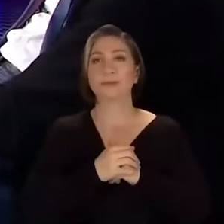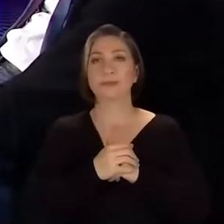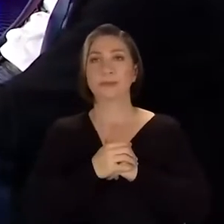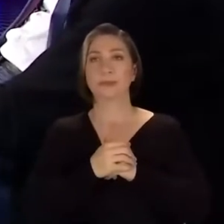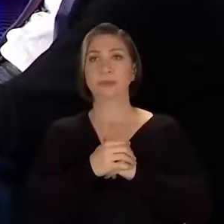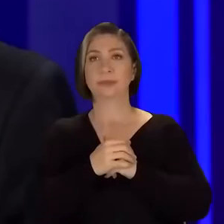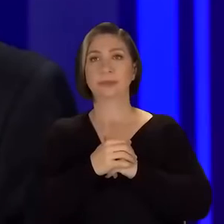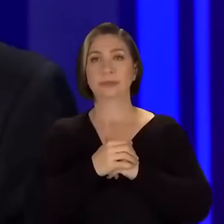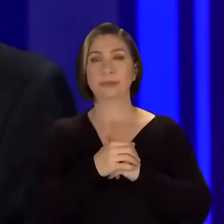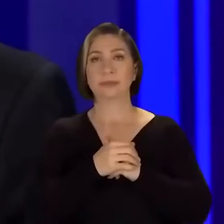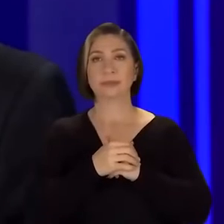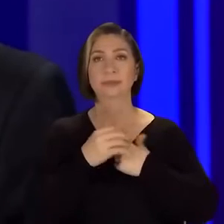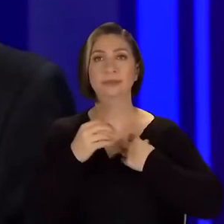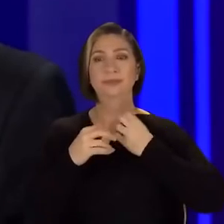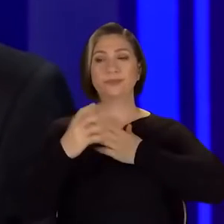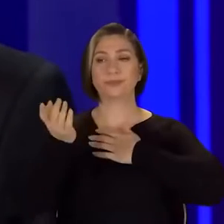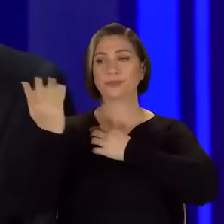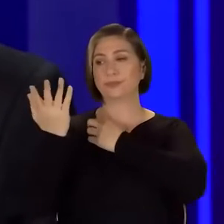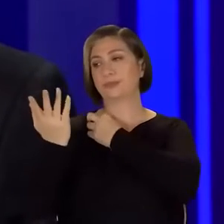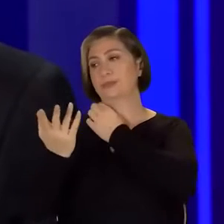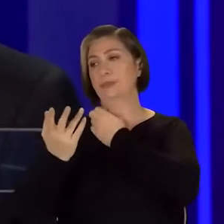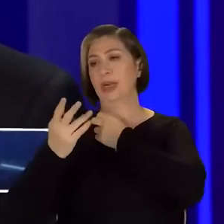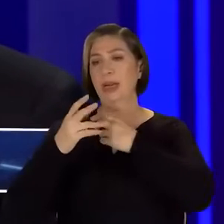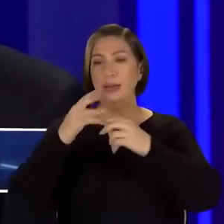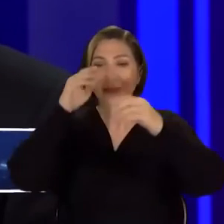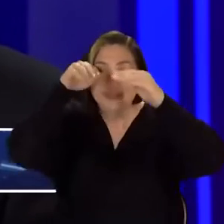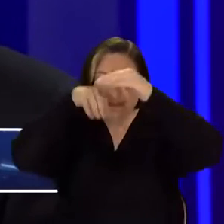şimdi madencilik dediğimiz mesele şu,